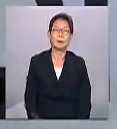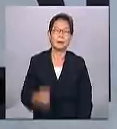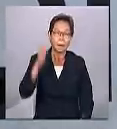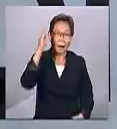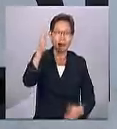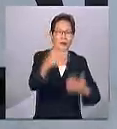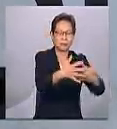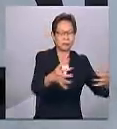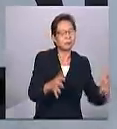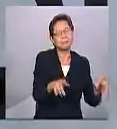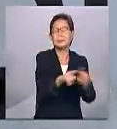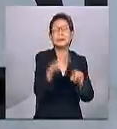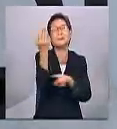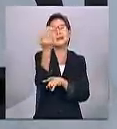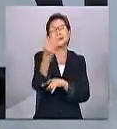dikuarantin seperti yang biasa.